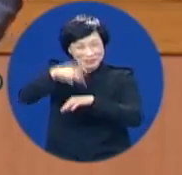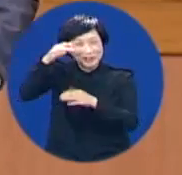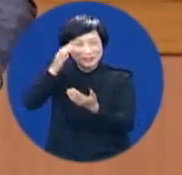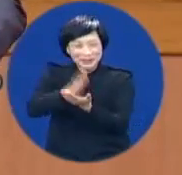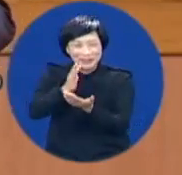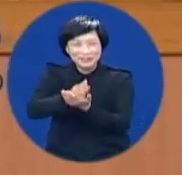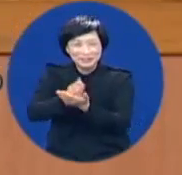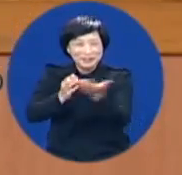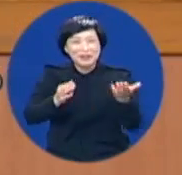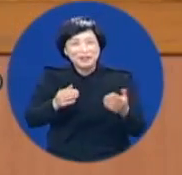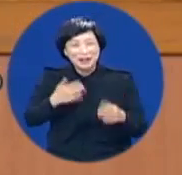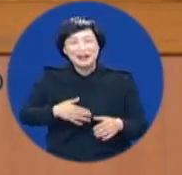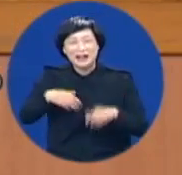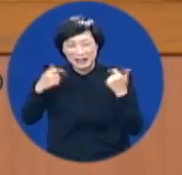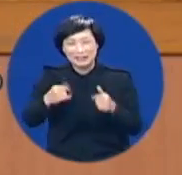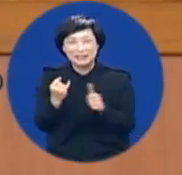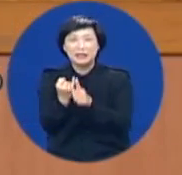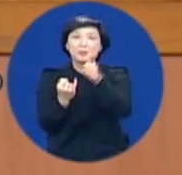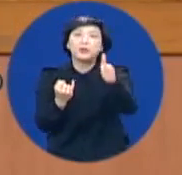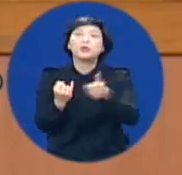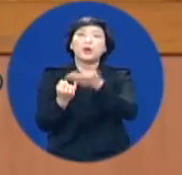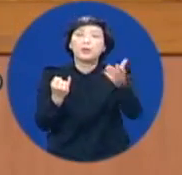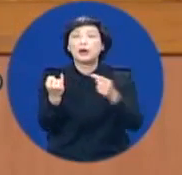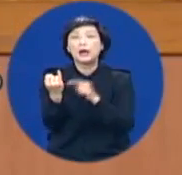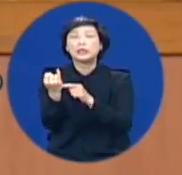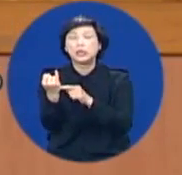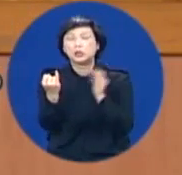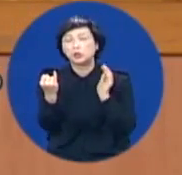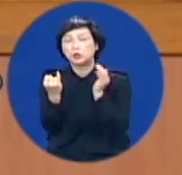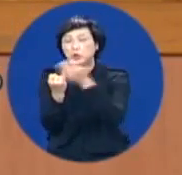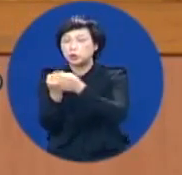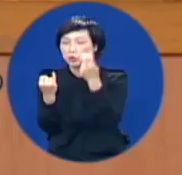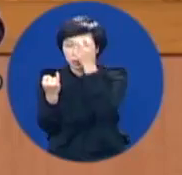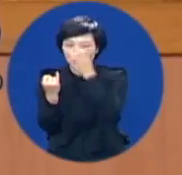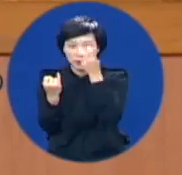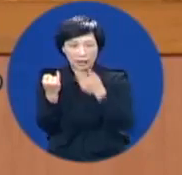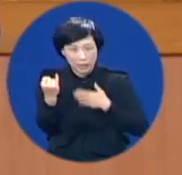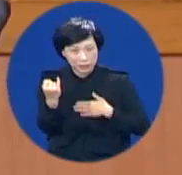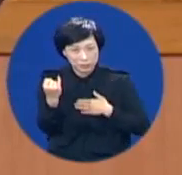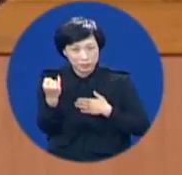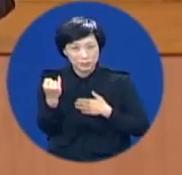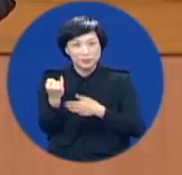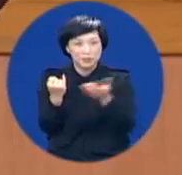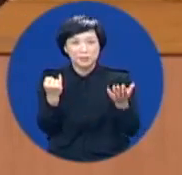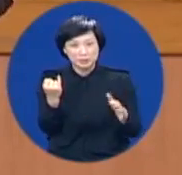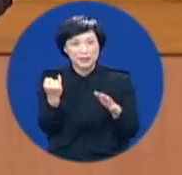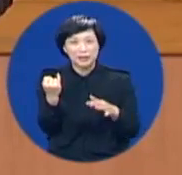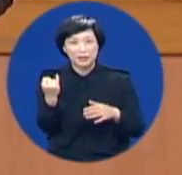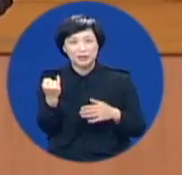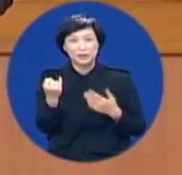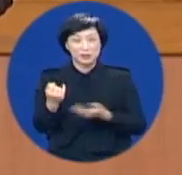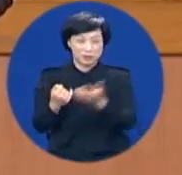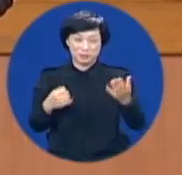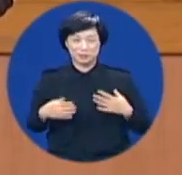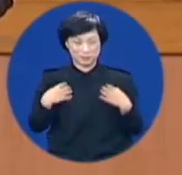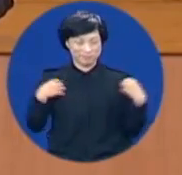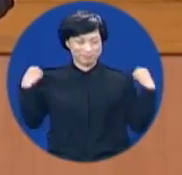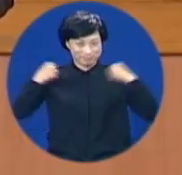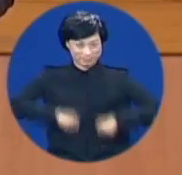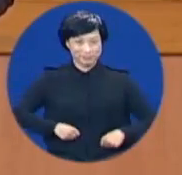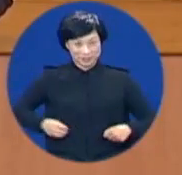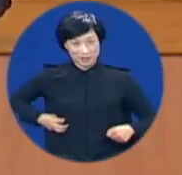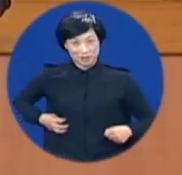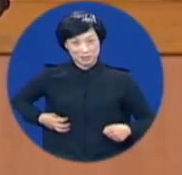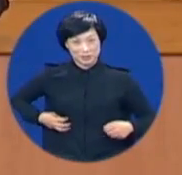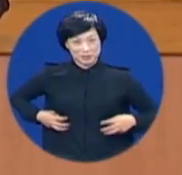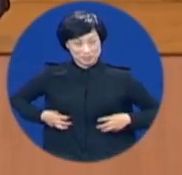관리하고 잘 보호하고 그냥 언제나 옷도 잘 입어서 이 갈비대가 밖으로 나오지 않도록